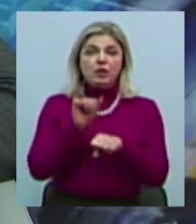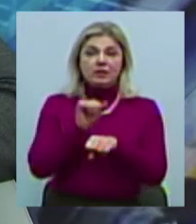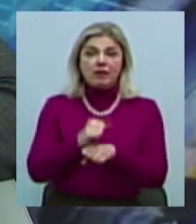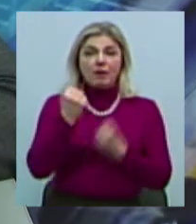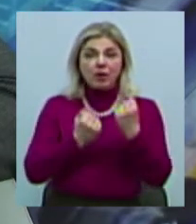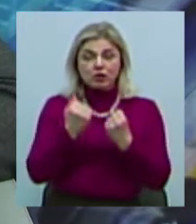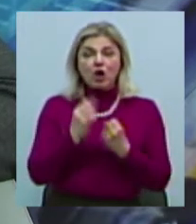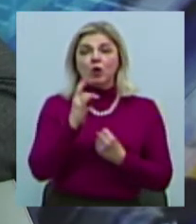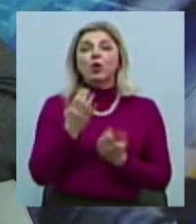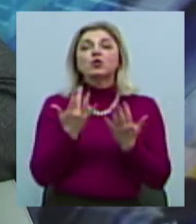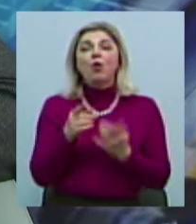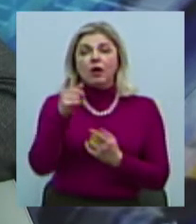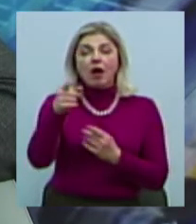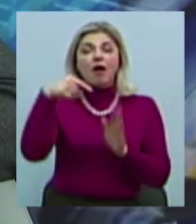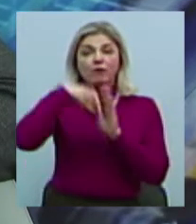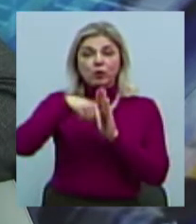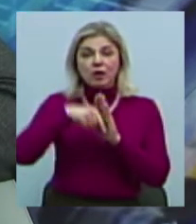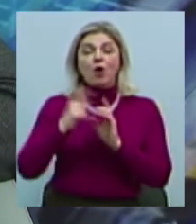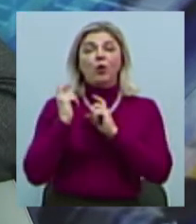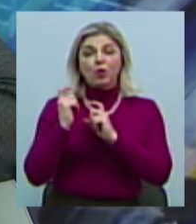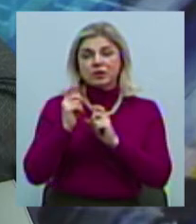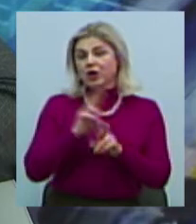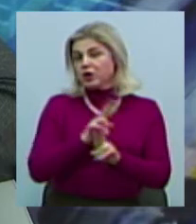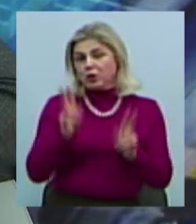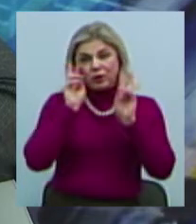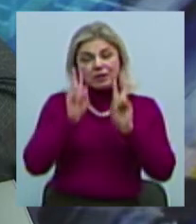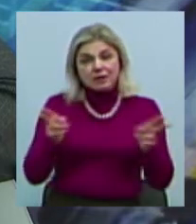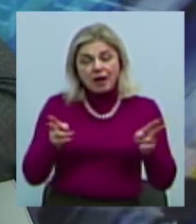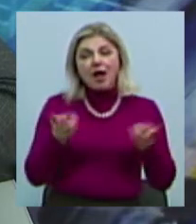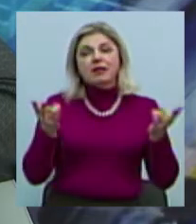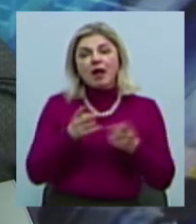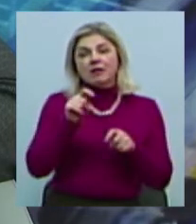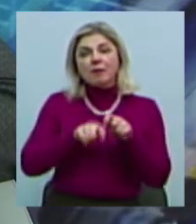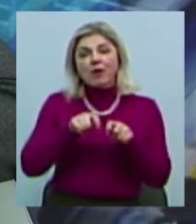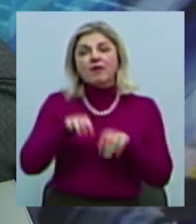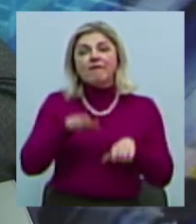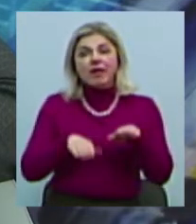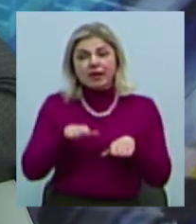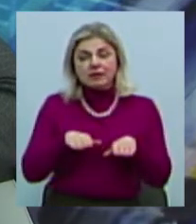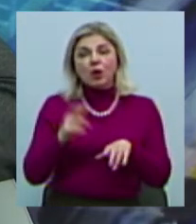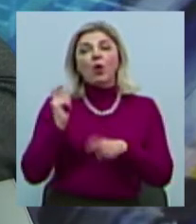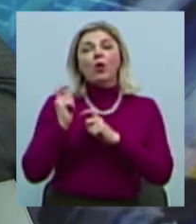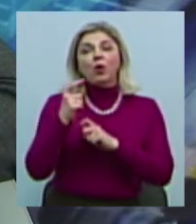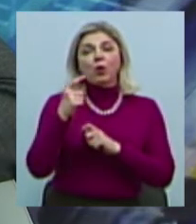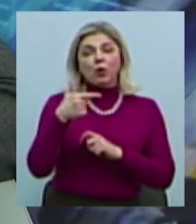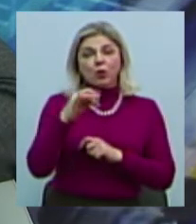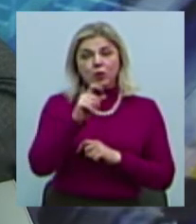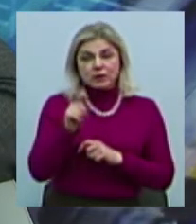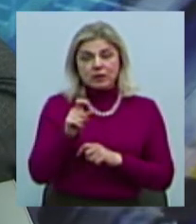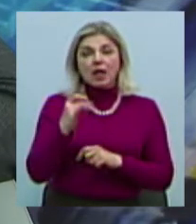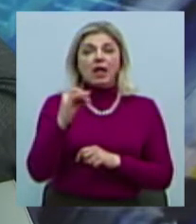ж вона везе, ніхто не знає там, та машина. Для цього необхідно проверити вес, то есть груз, который загружен в машину, его